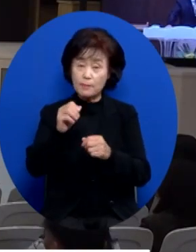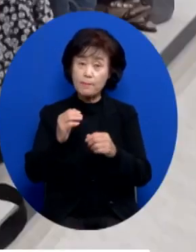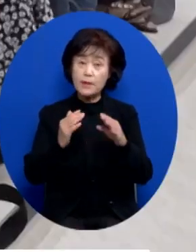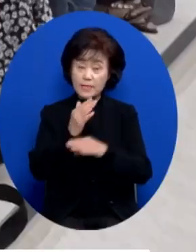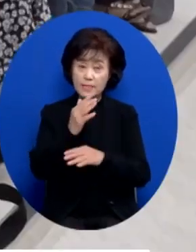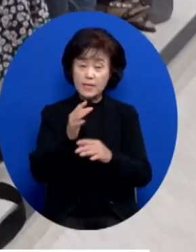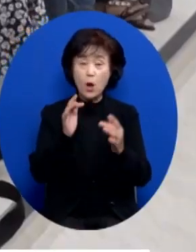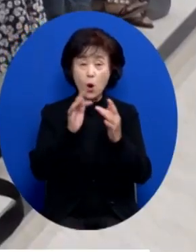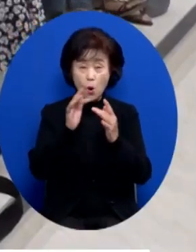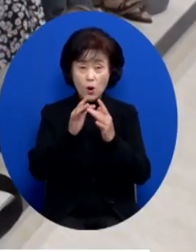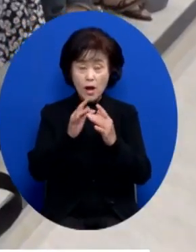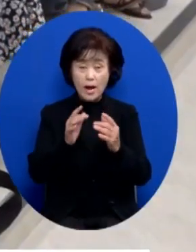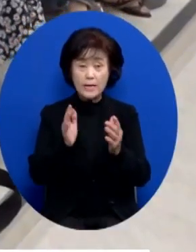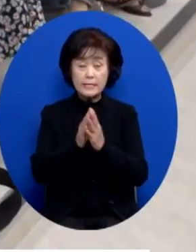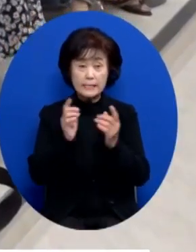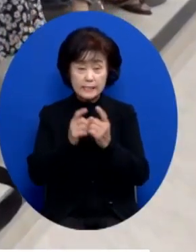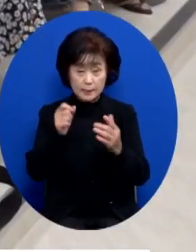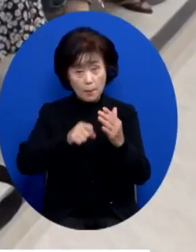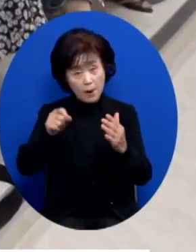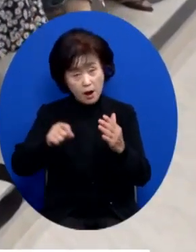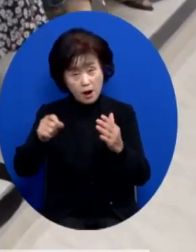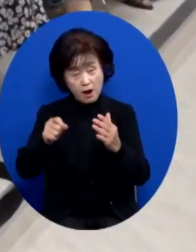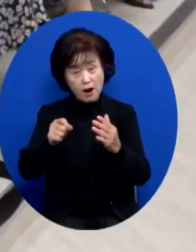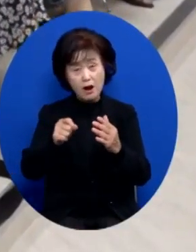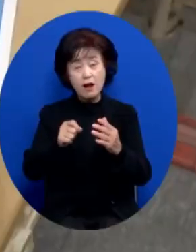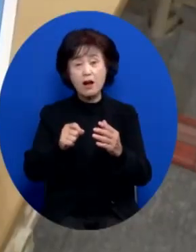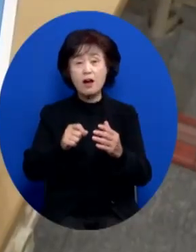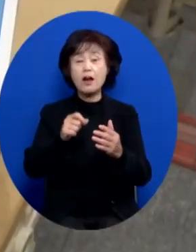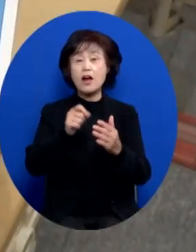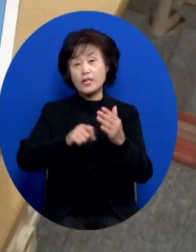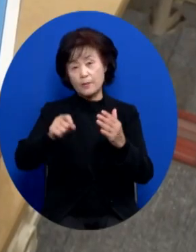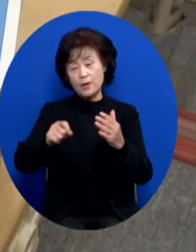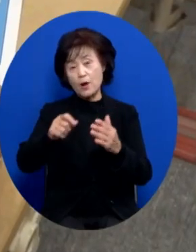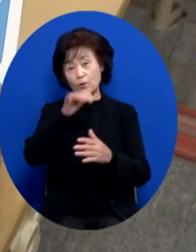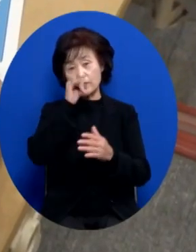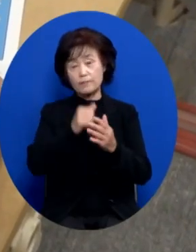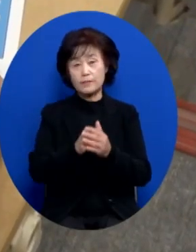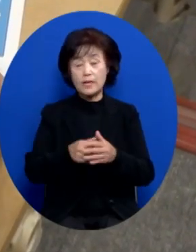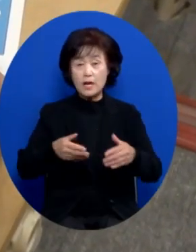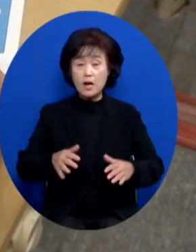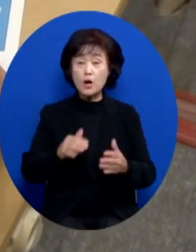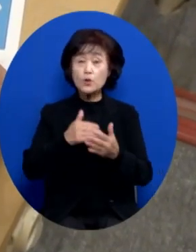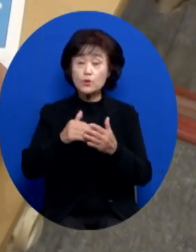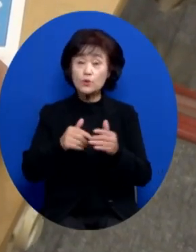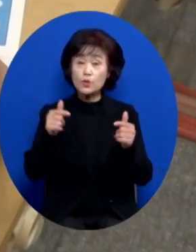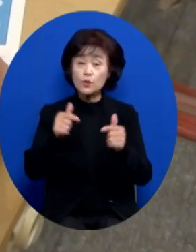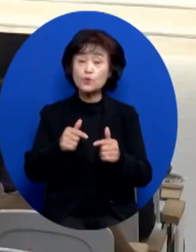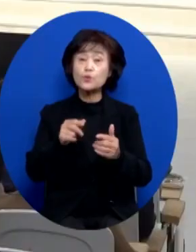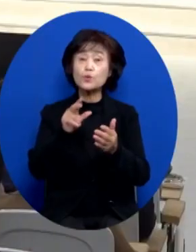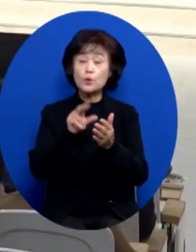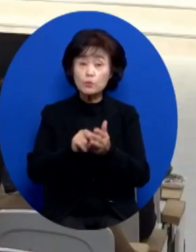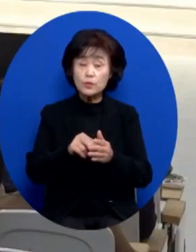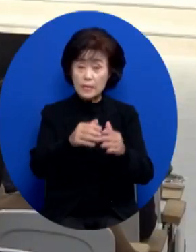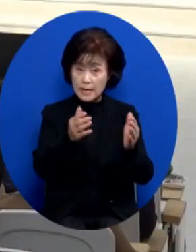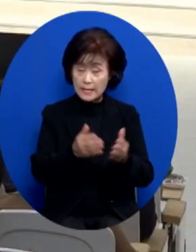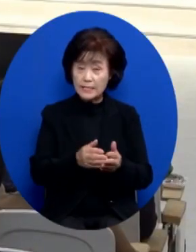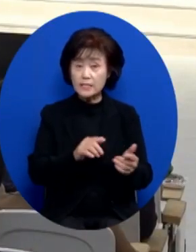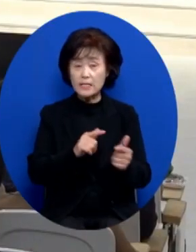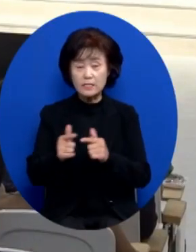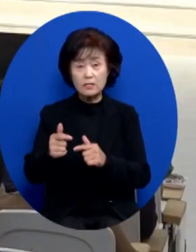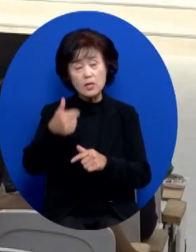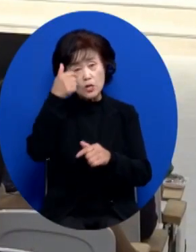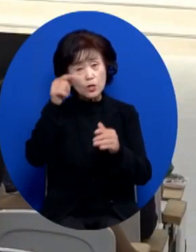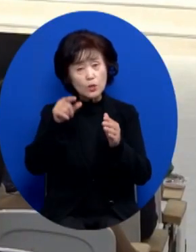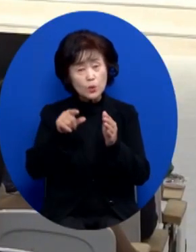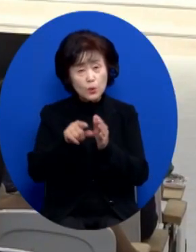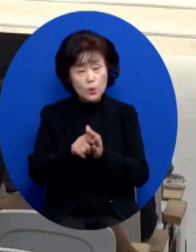온라인과 오프라인으로 참여한 것으로 집계됐습니다. 저출생 대책 국민운동본부 등 기독교계의 가장 큰